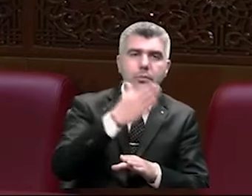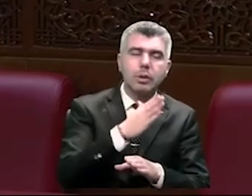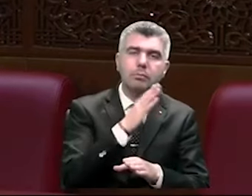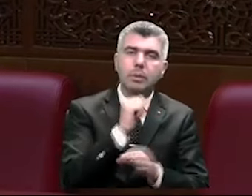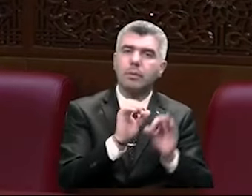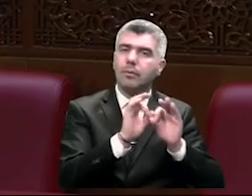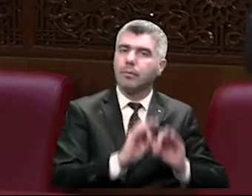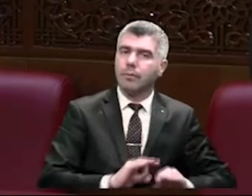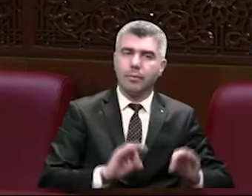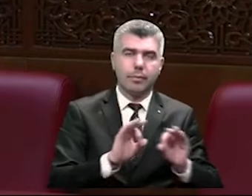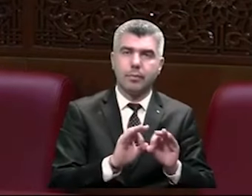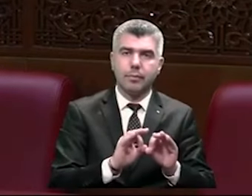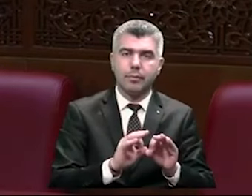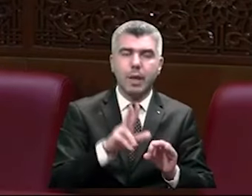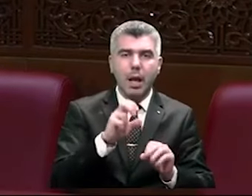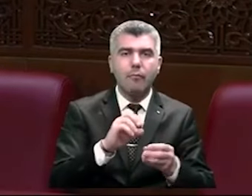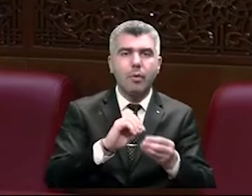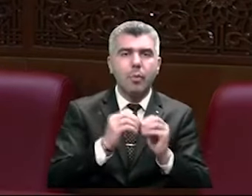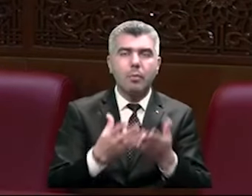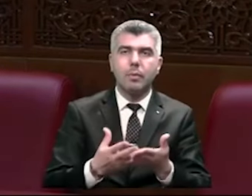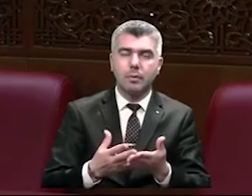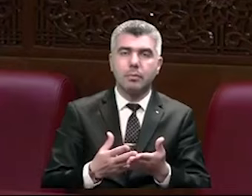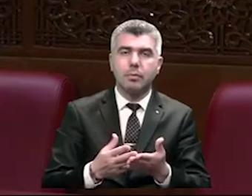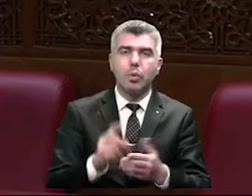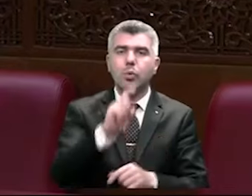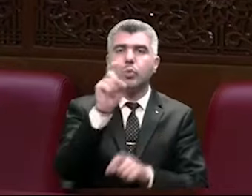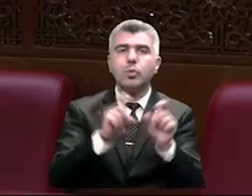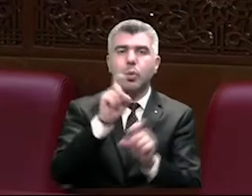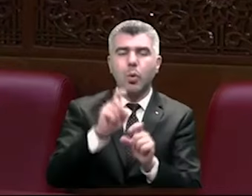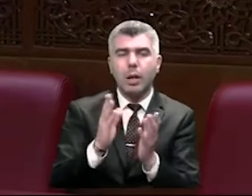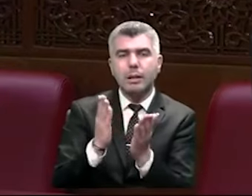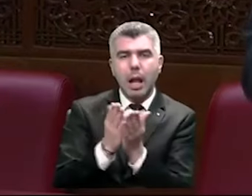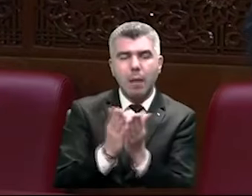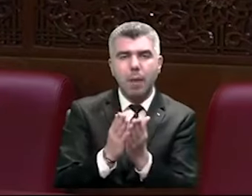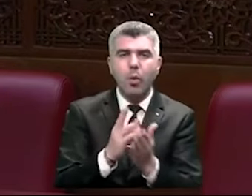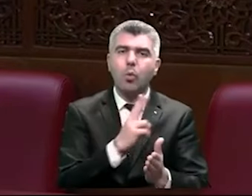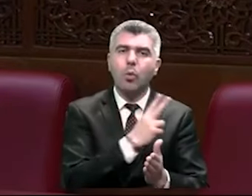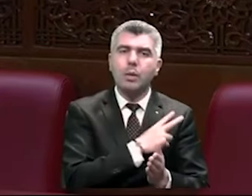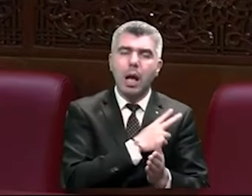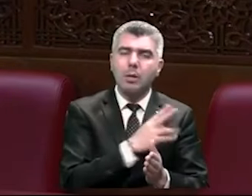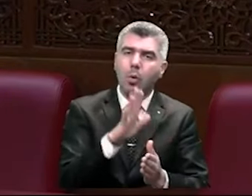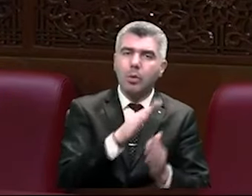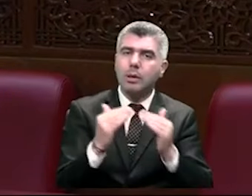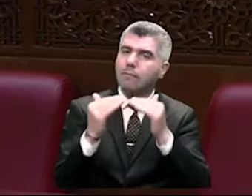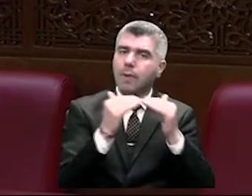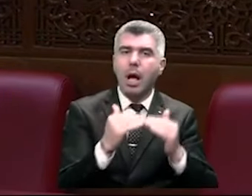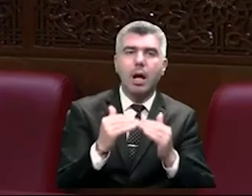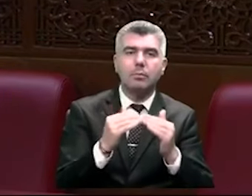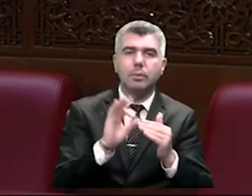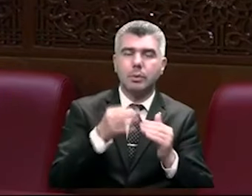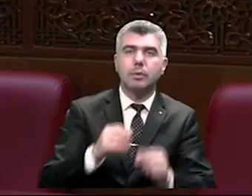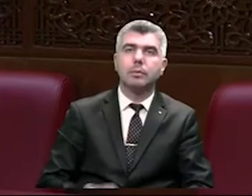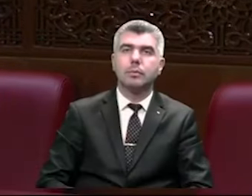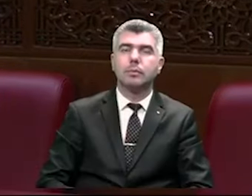للاقاليم ك عارفين المشاكل اللي كينه تولوا الطلبه وتسول الاساتذه والعمداء كلشي متفقين على هذ